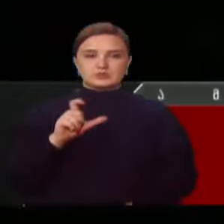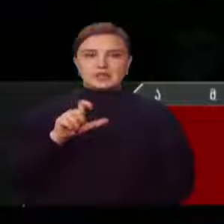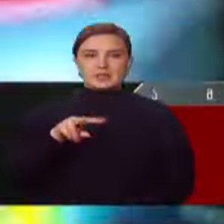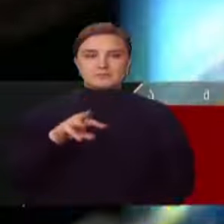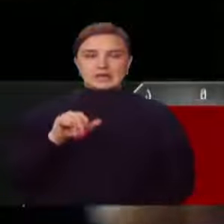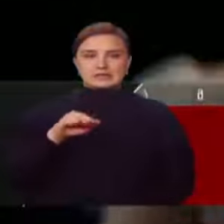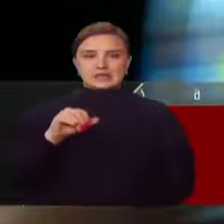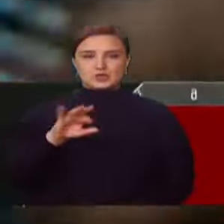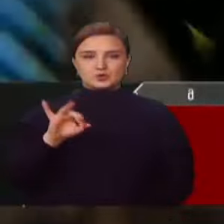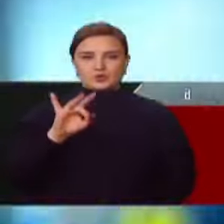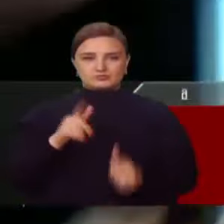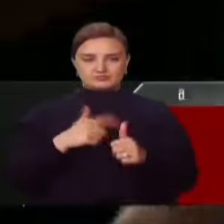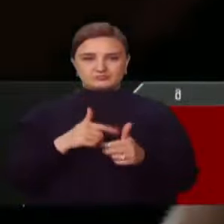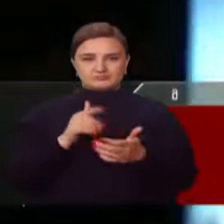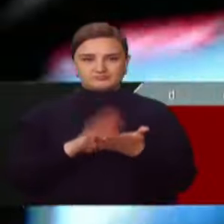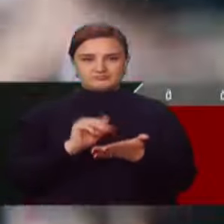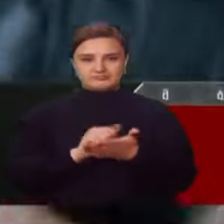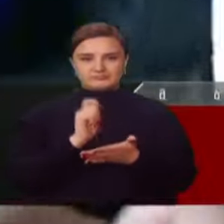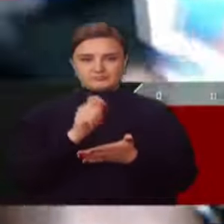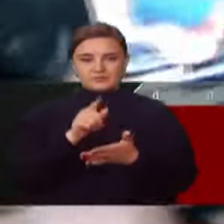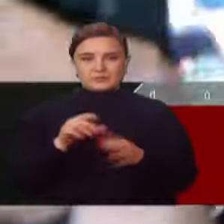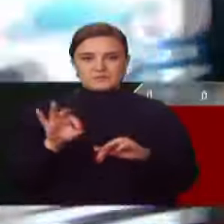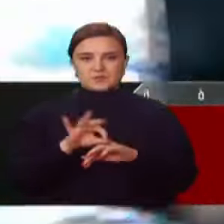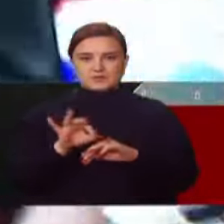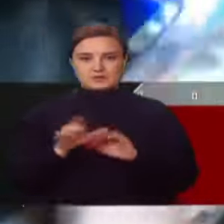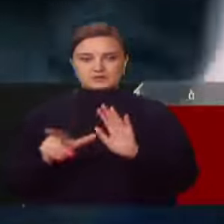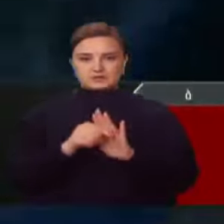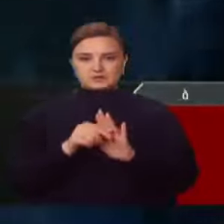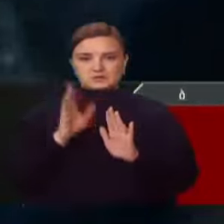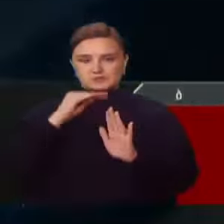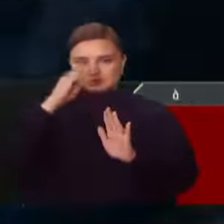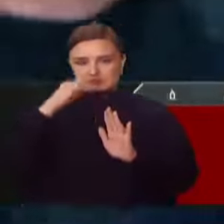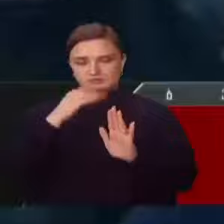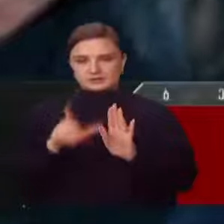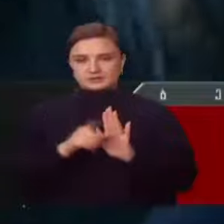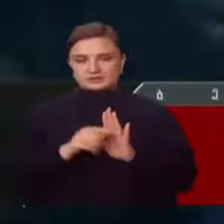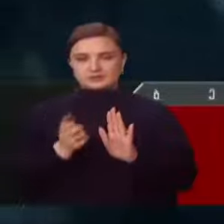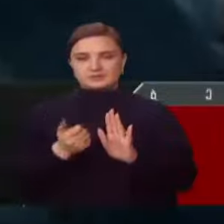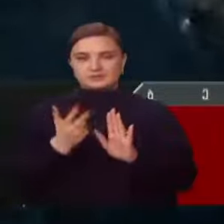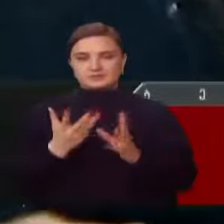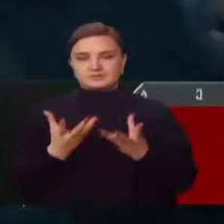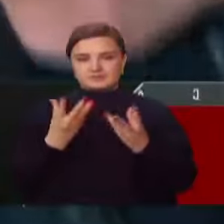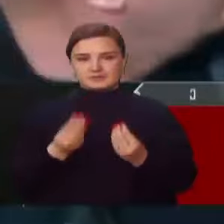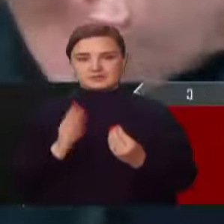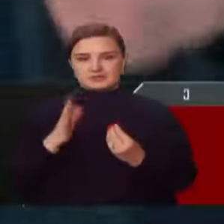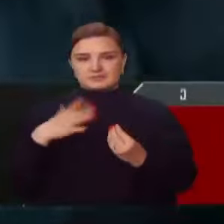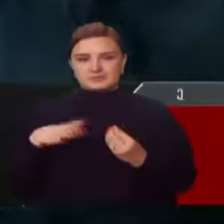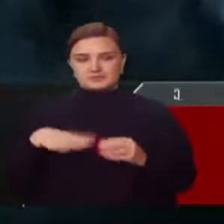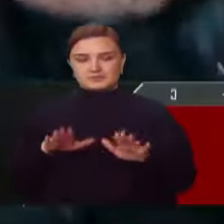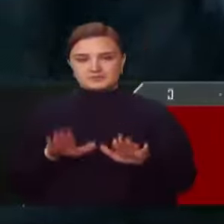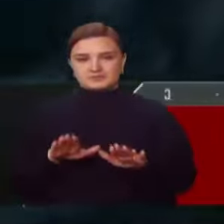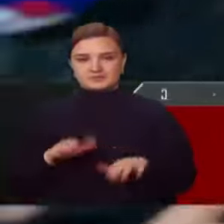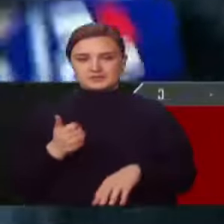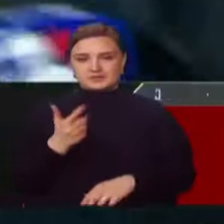ერთად ჩამოვიდა, მშობლებთან და ასევე მეუღლესთან ერთად. რამდენიმე დღეს გასტანს ილია თბილისში და